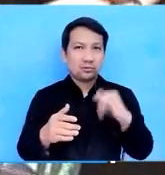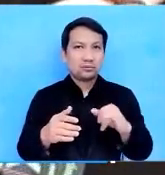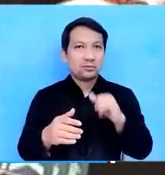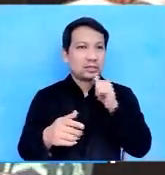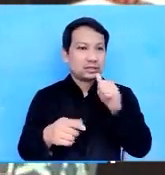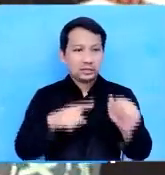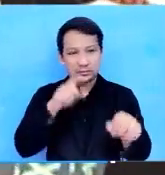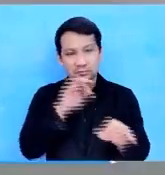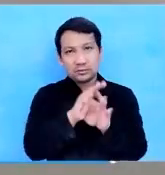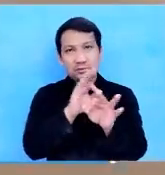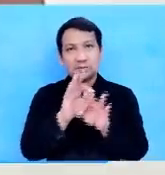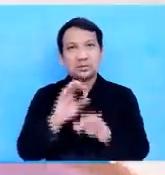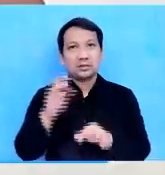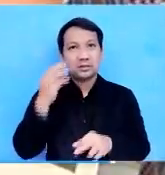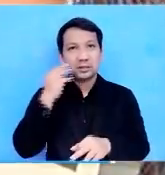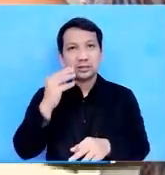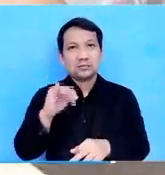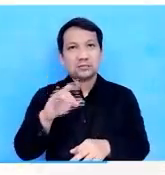unfaithful ni Jason kay Moira.